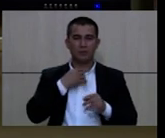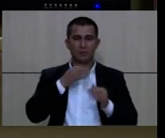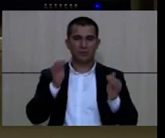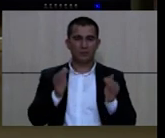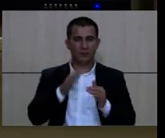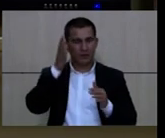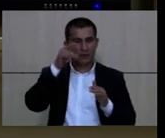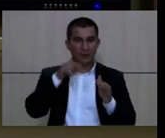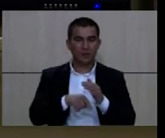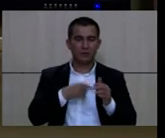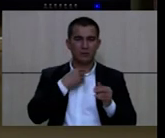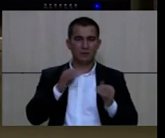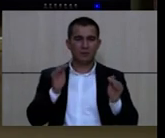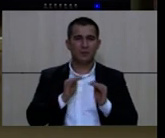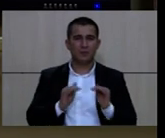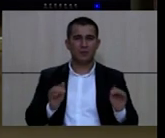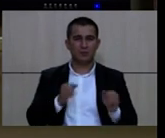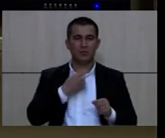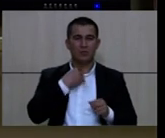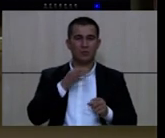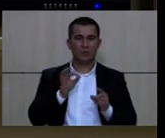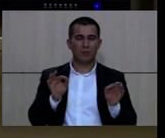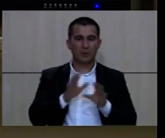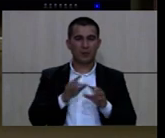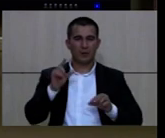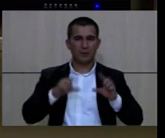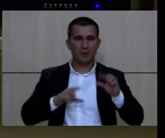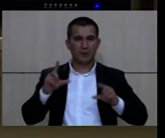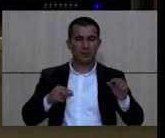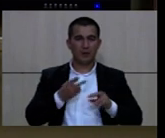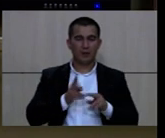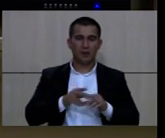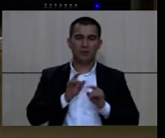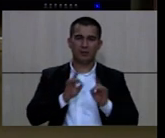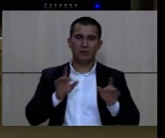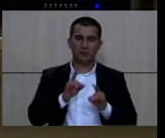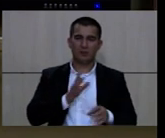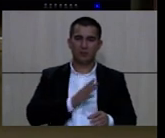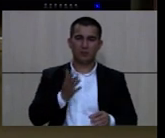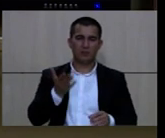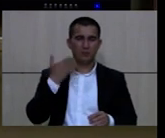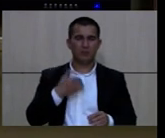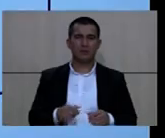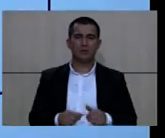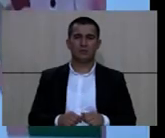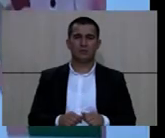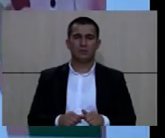Bu haqda biz moddalar tuzilishi mavzularini o'tganda chuqur bilimlarga ega bo'lgan edik.